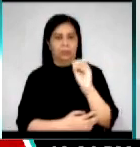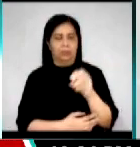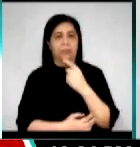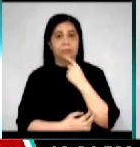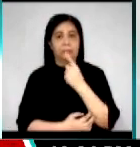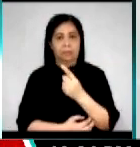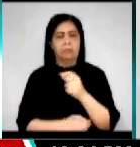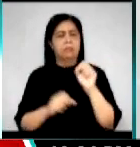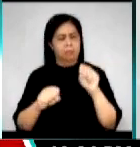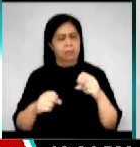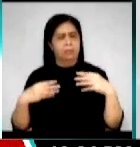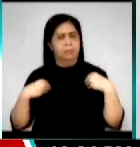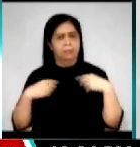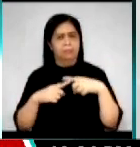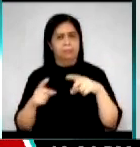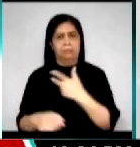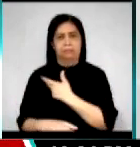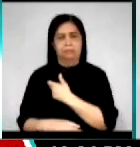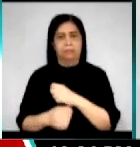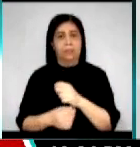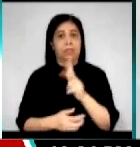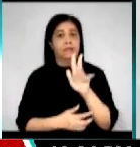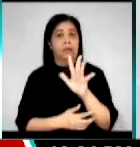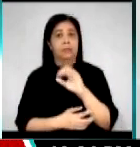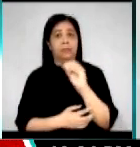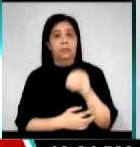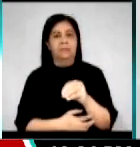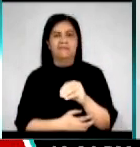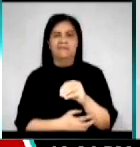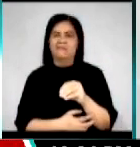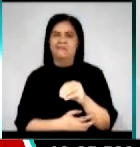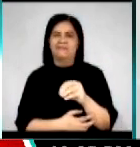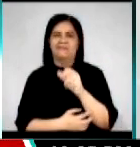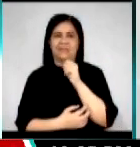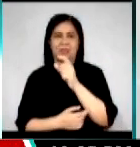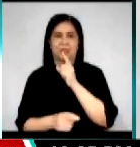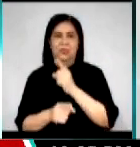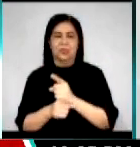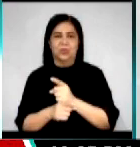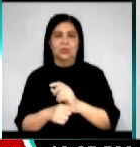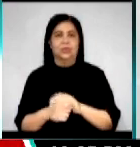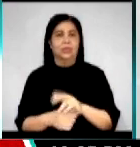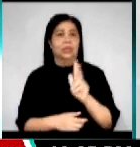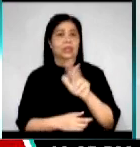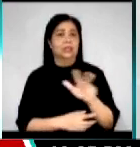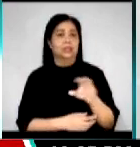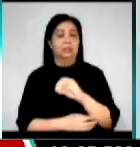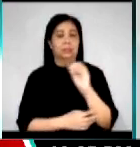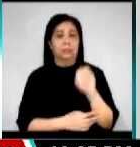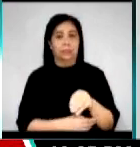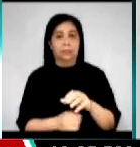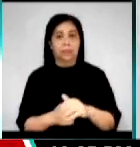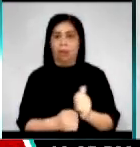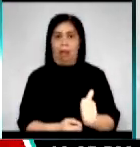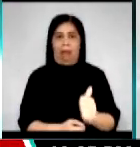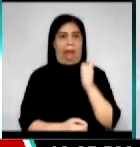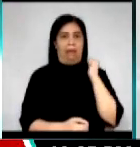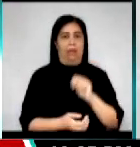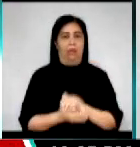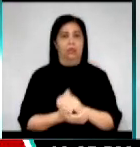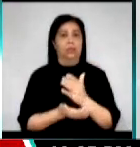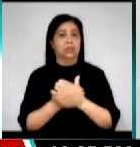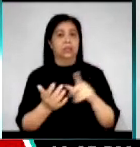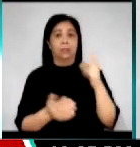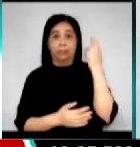sila magpabakuna, 35% ang hindi pa raw sigurado, 33% naman ang ayaw. Ilan sa mga dahilan ng mga